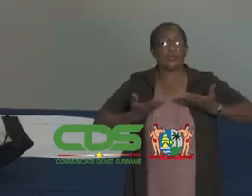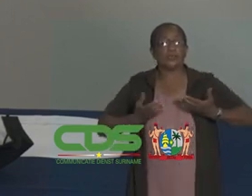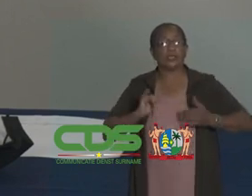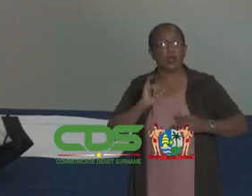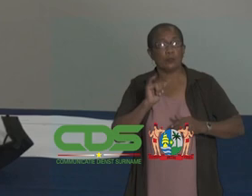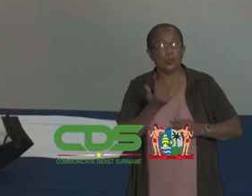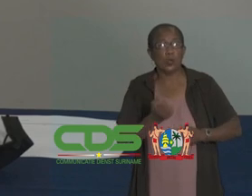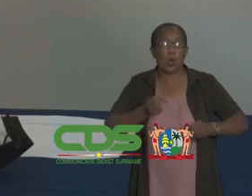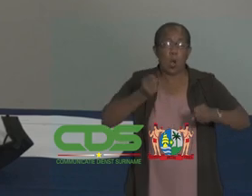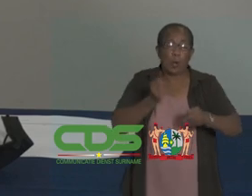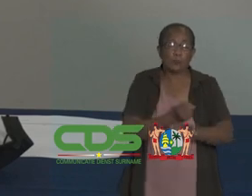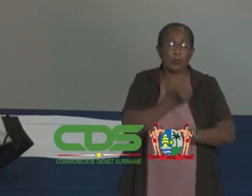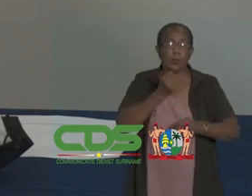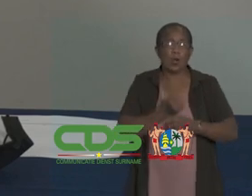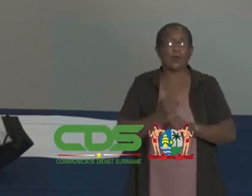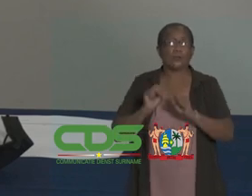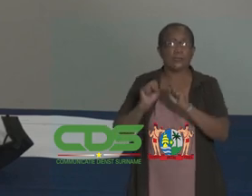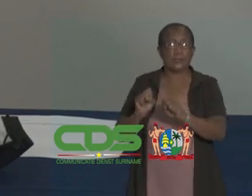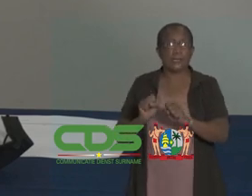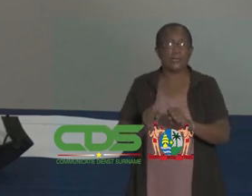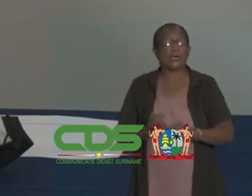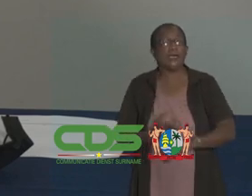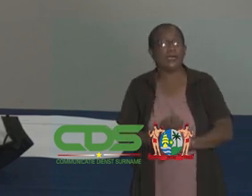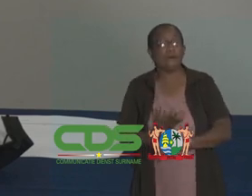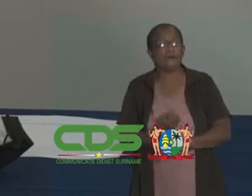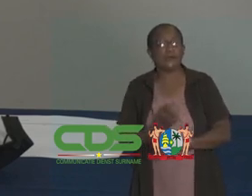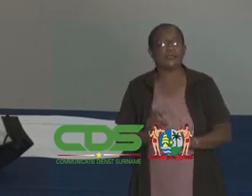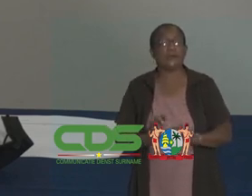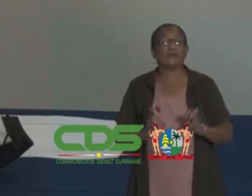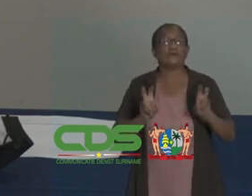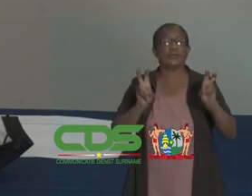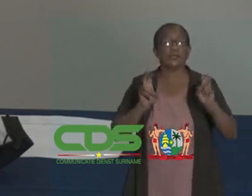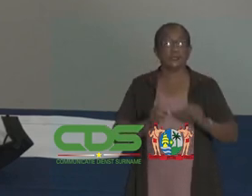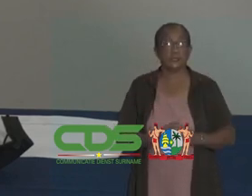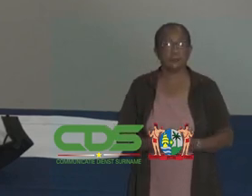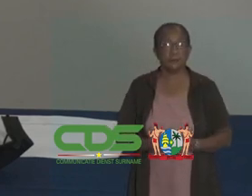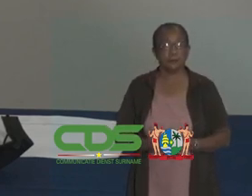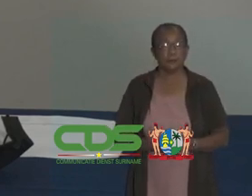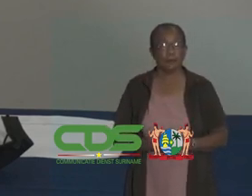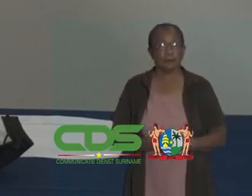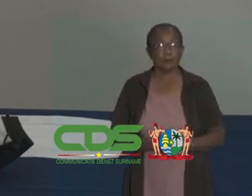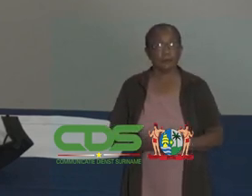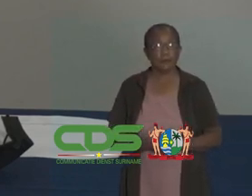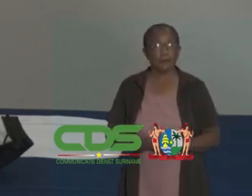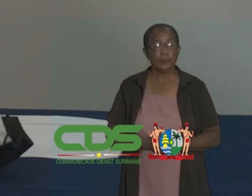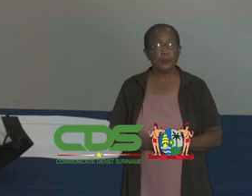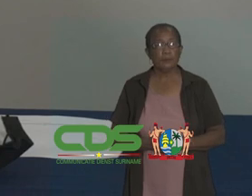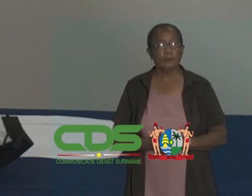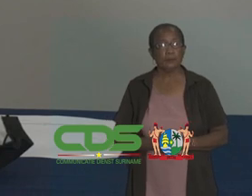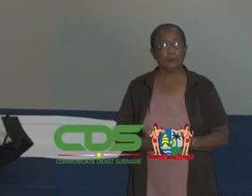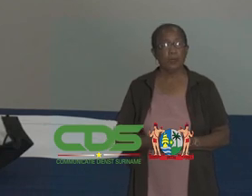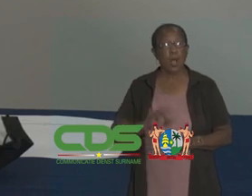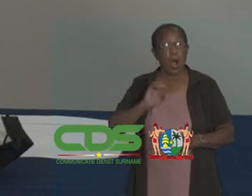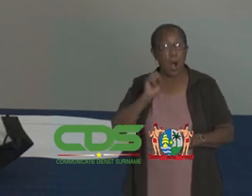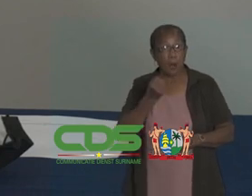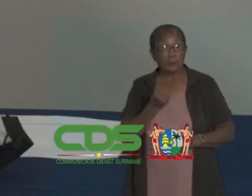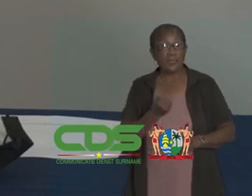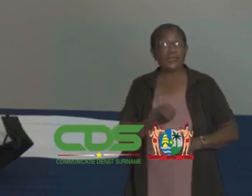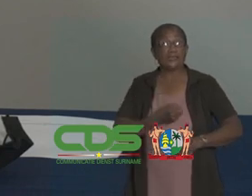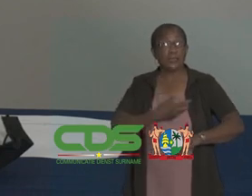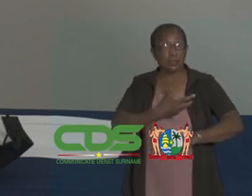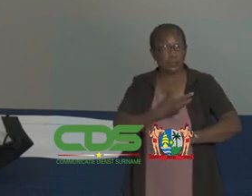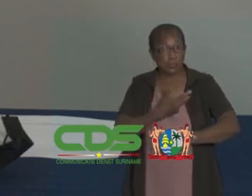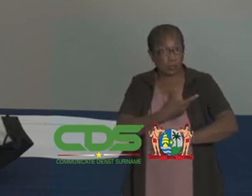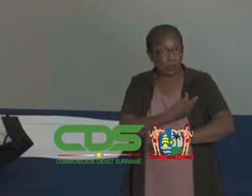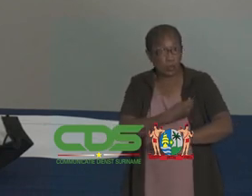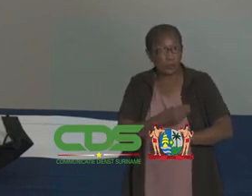te bouwen tegen een infectie met het echte virus. Goed, omdat die boosters zo belangrijk